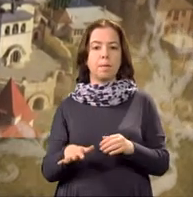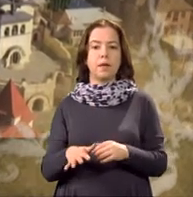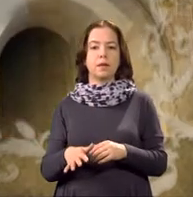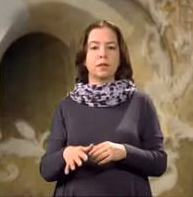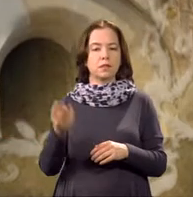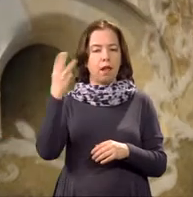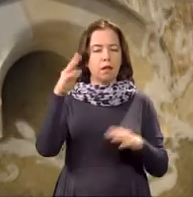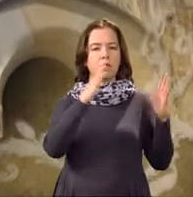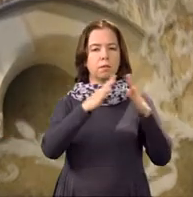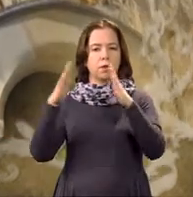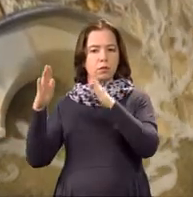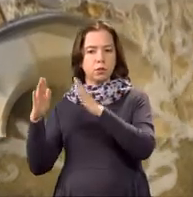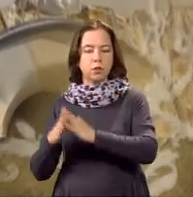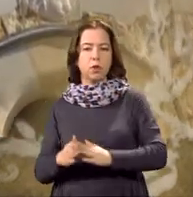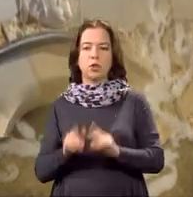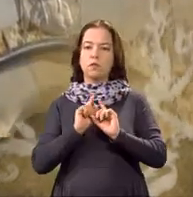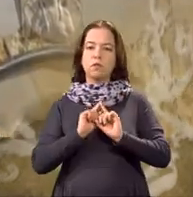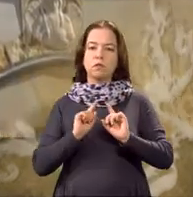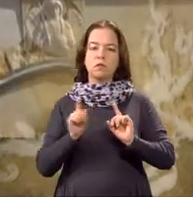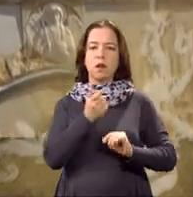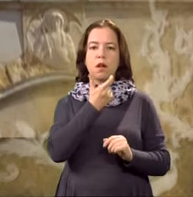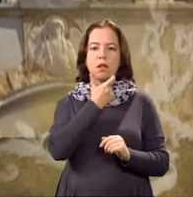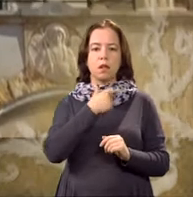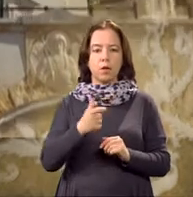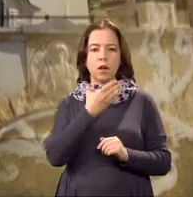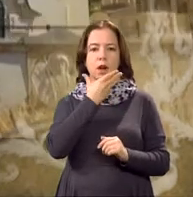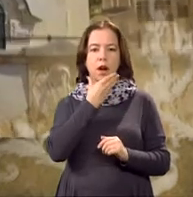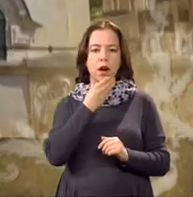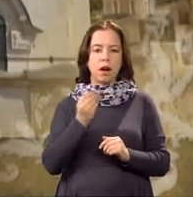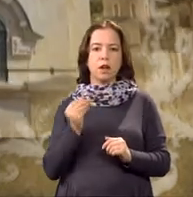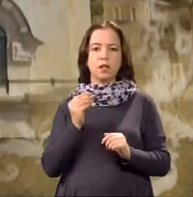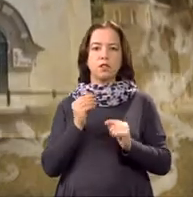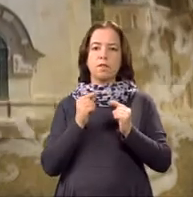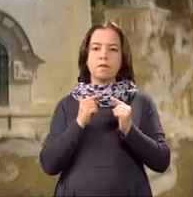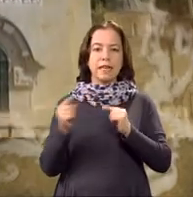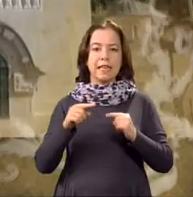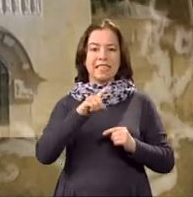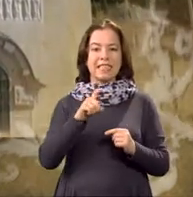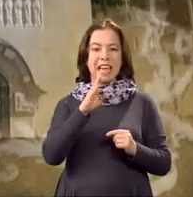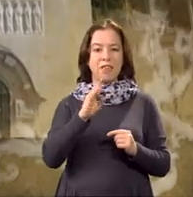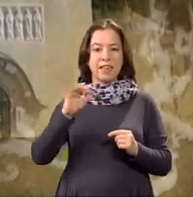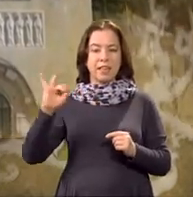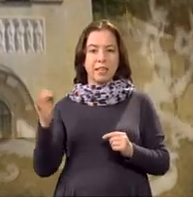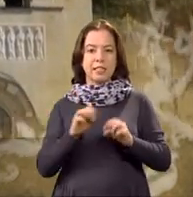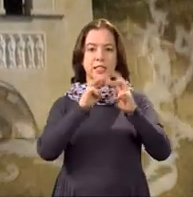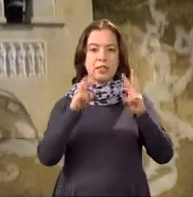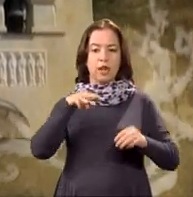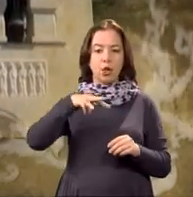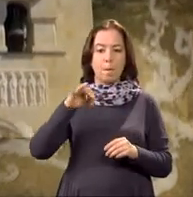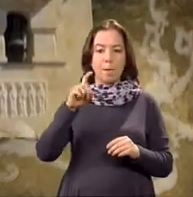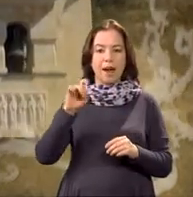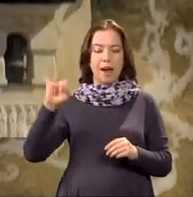забудов особливою, елегантною красою виділяється Звіринецький